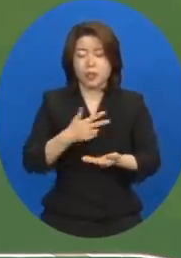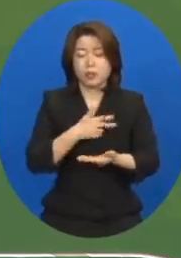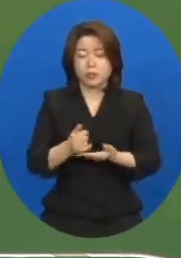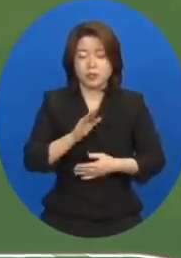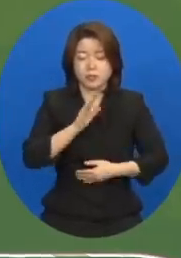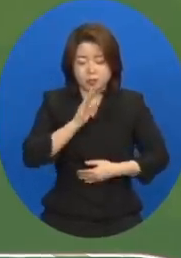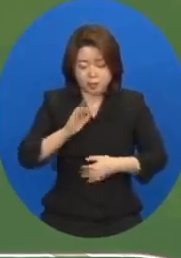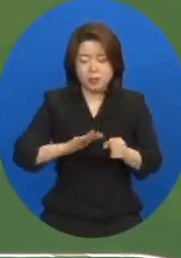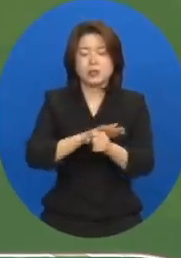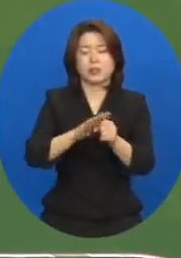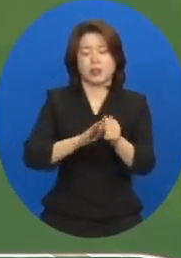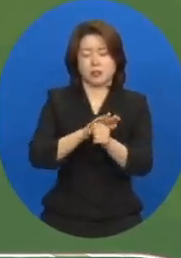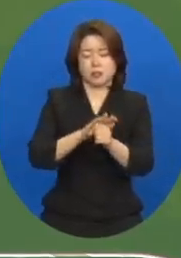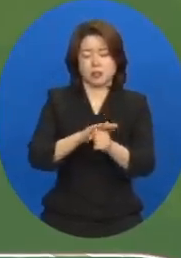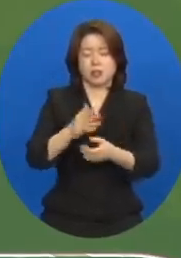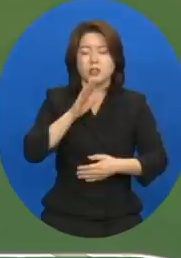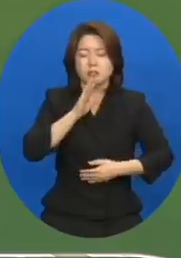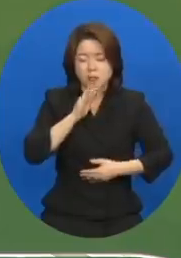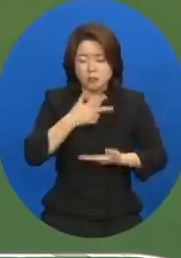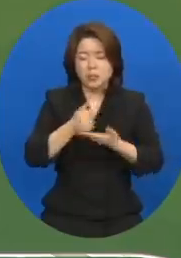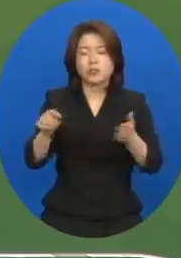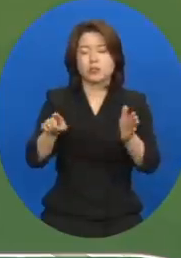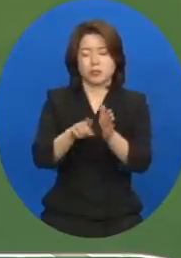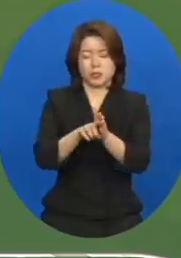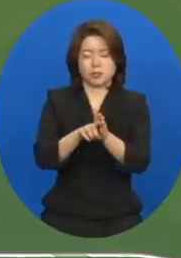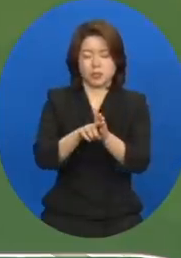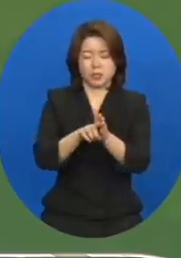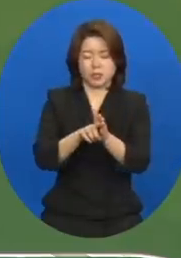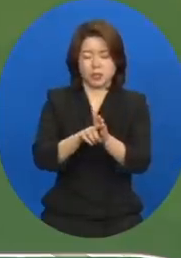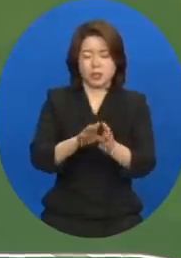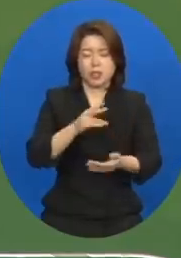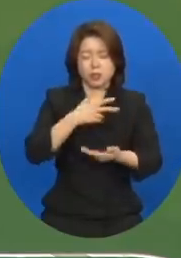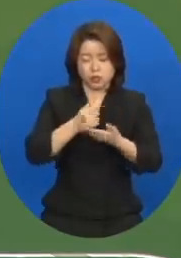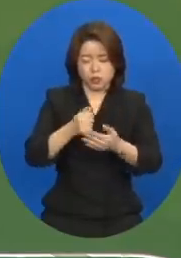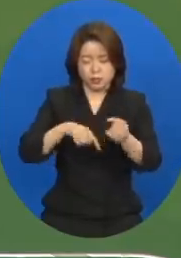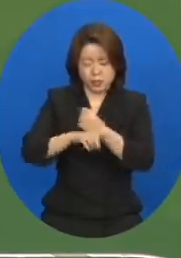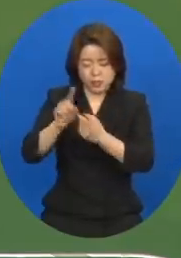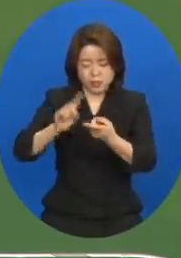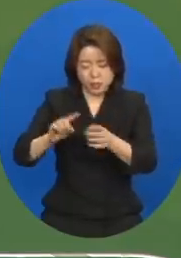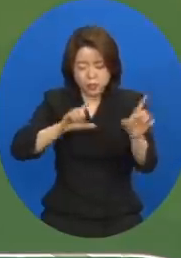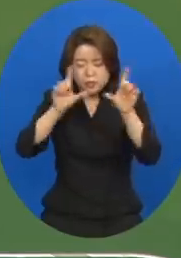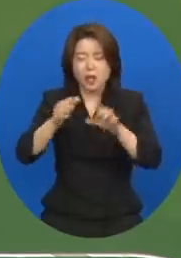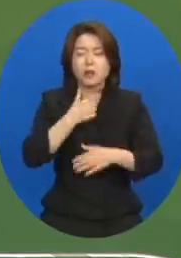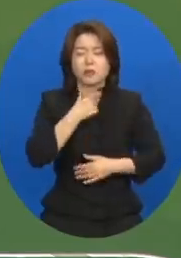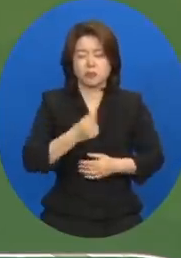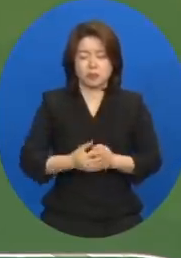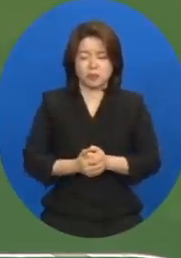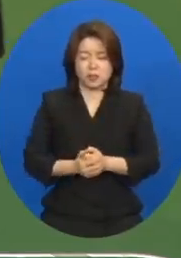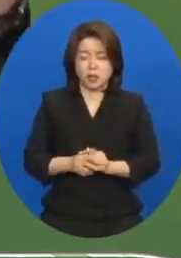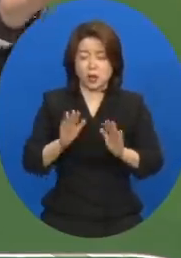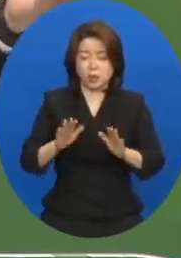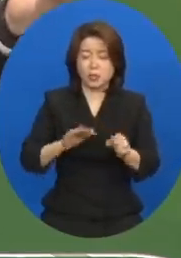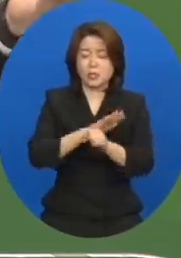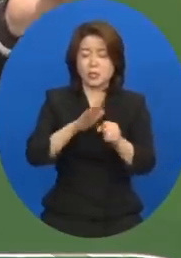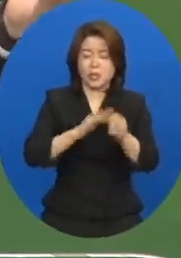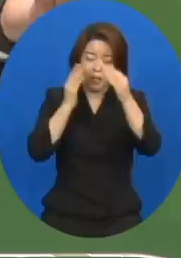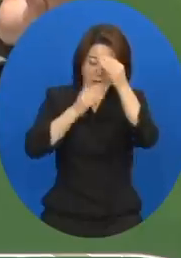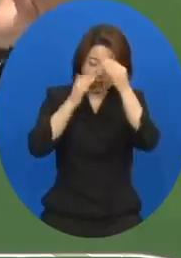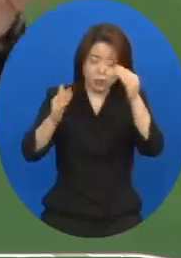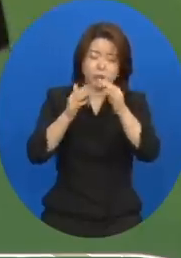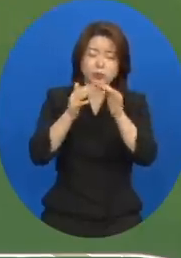정말 사랑합니다. 정말 주님을 믿습니다. 주님 뜻대로 살고 싶습니다. 오늘 사랑하는